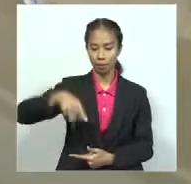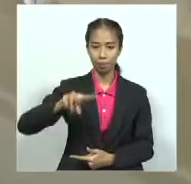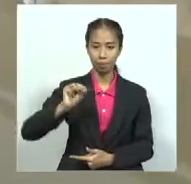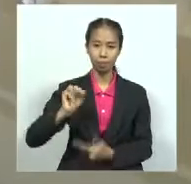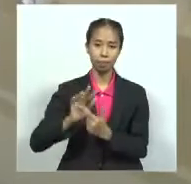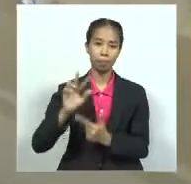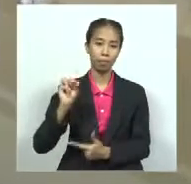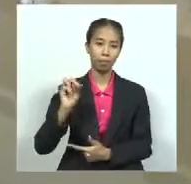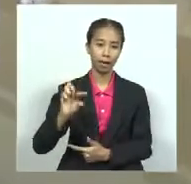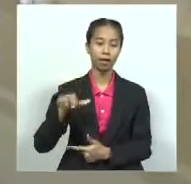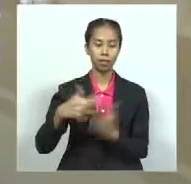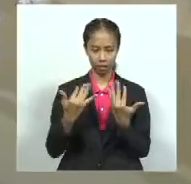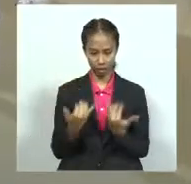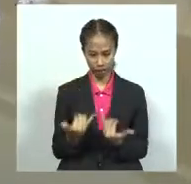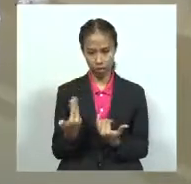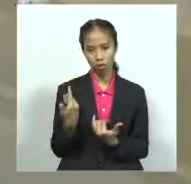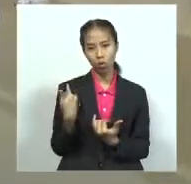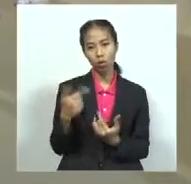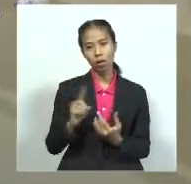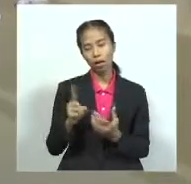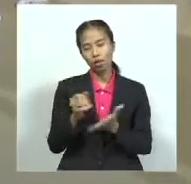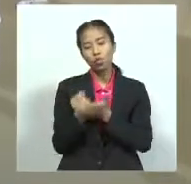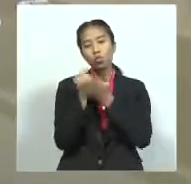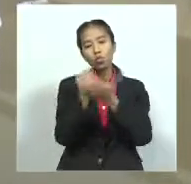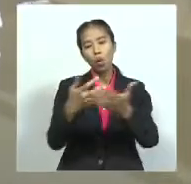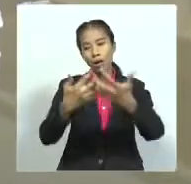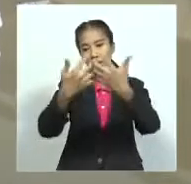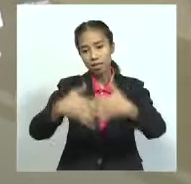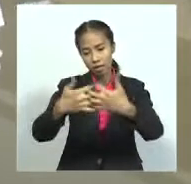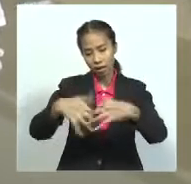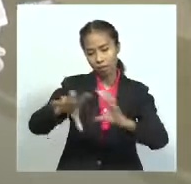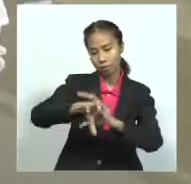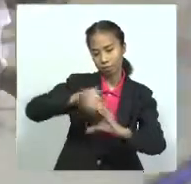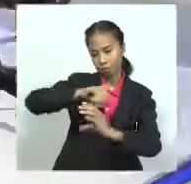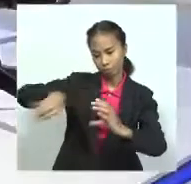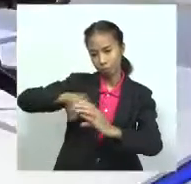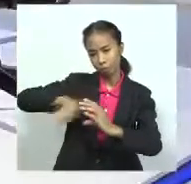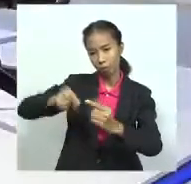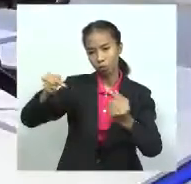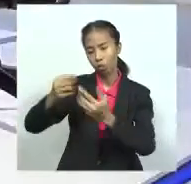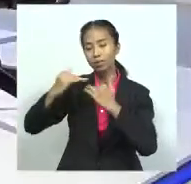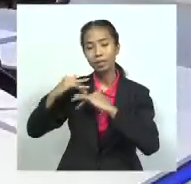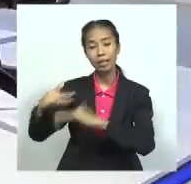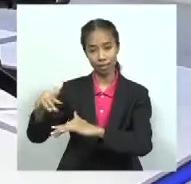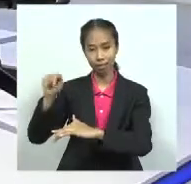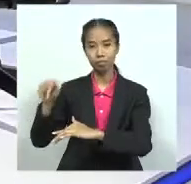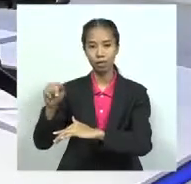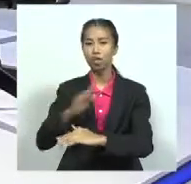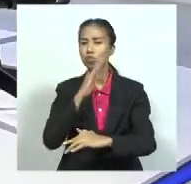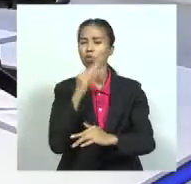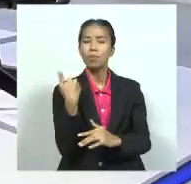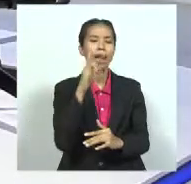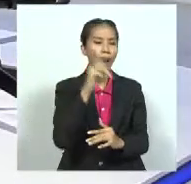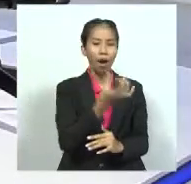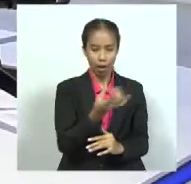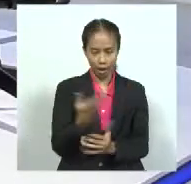ทางจังหวัดนครศรีธรรมราชก็จะเร่งไปติดตั้งเครื่องสูบน้ำเพื่อระบายน้ำออกสู่ทะเลค่ะหากมีความคืบหน้าอย่างไรเดี๋ยวทางทีมข่าวจ